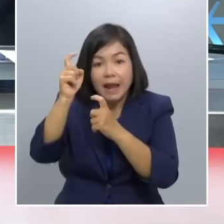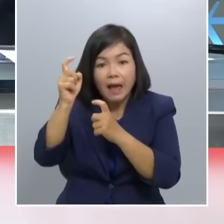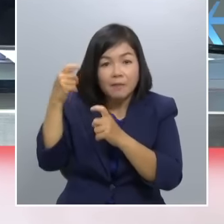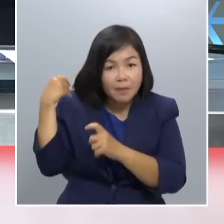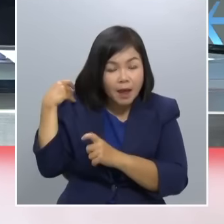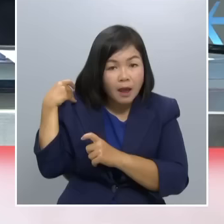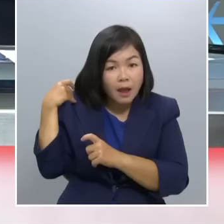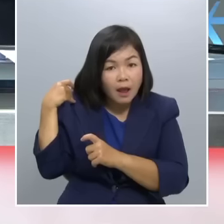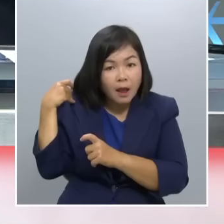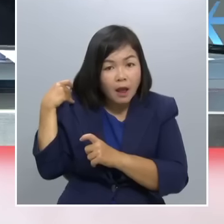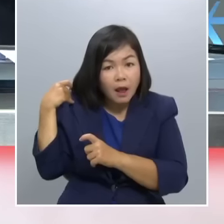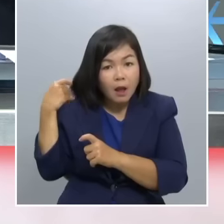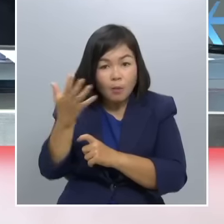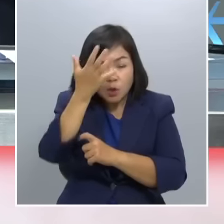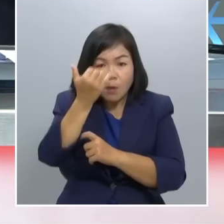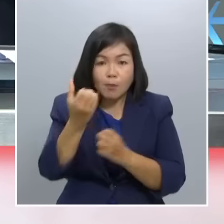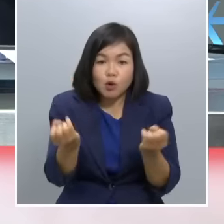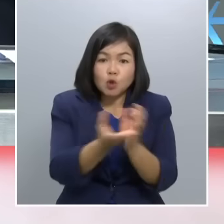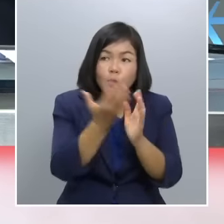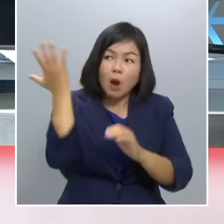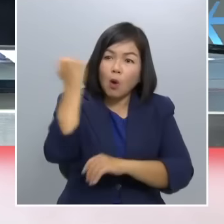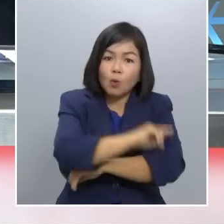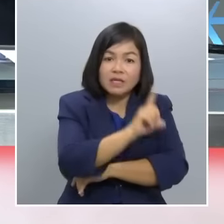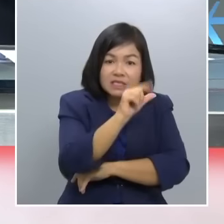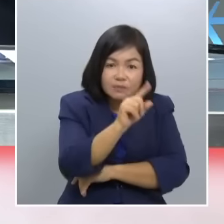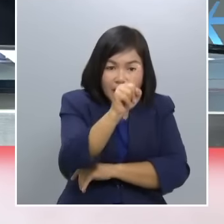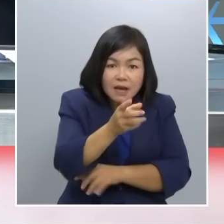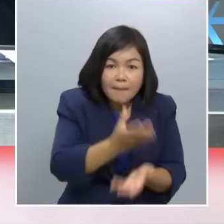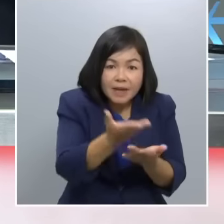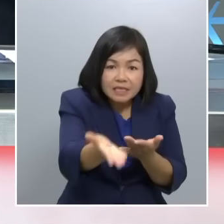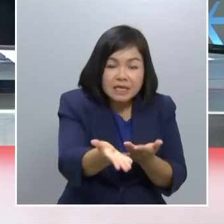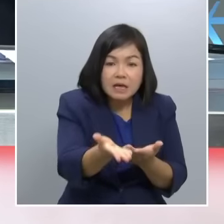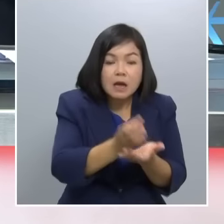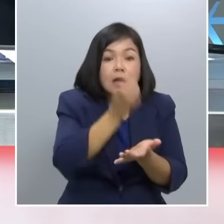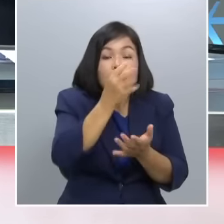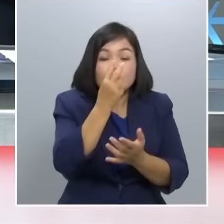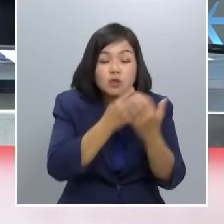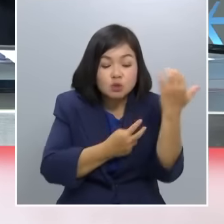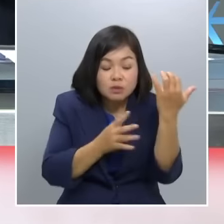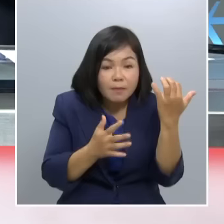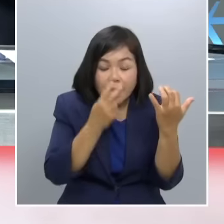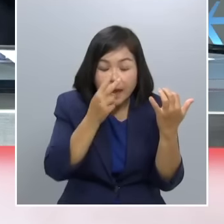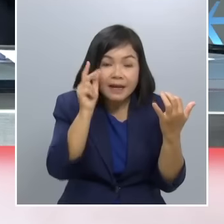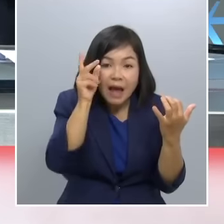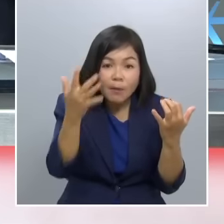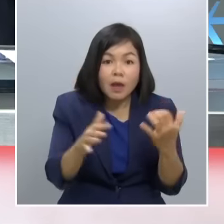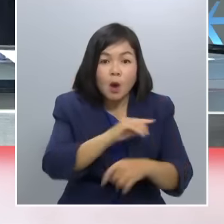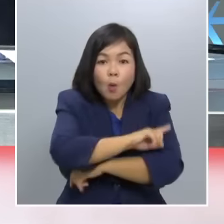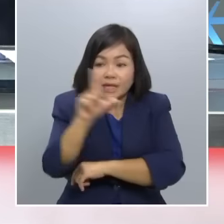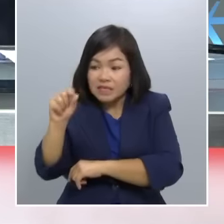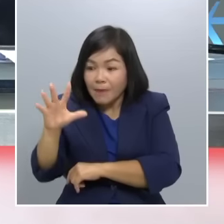มั้ครับเพราะว่าเรื่องเี่มันเกิดขึ้น 21นะค่ะนะฮะบางคนน่ะไม่ได้อ่านข่าวไม่ได้ดูข่าว 25ยังกินอยู่